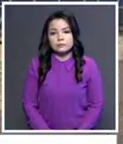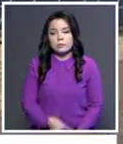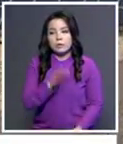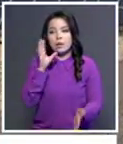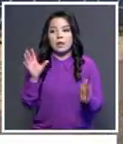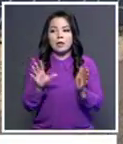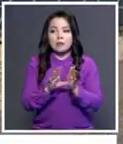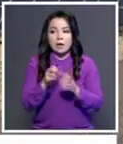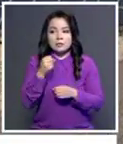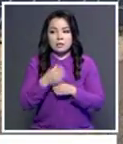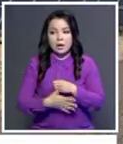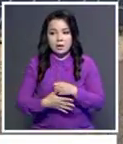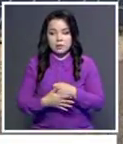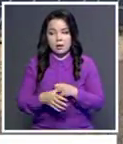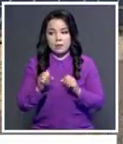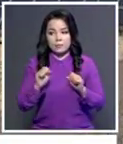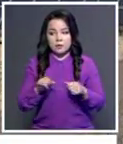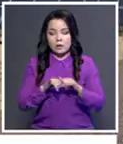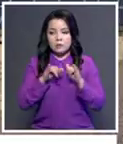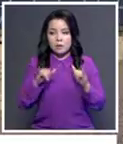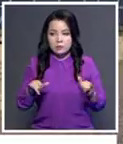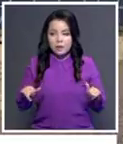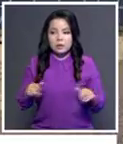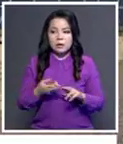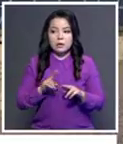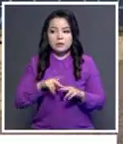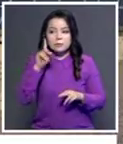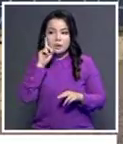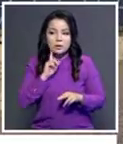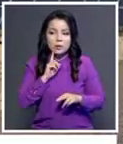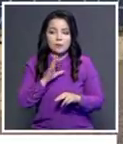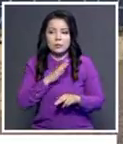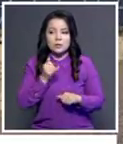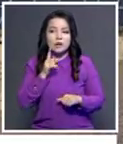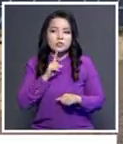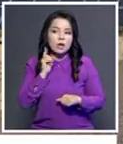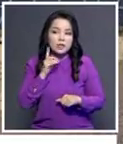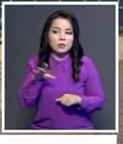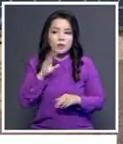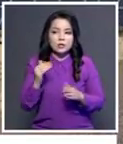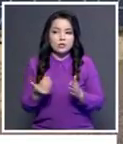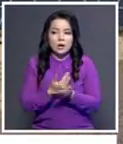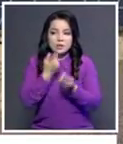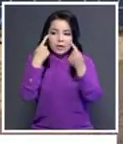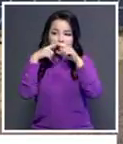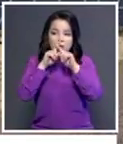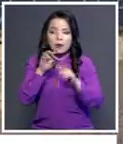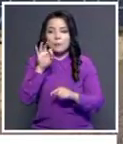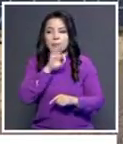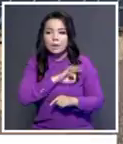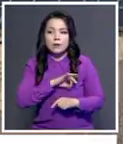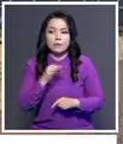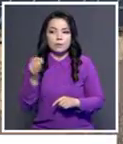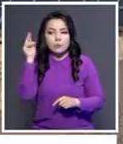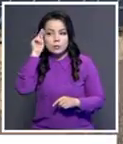Электростанция позволит приобщить нашим молодым. Осындай электростанция жастарды жаңа технологияға баулуға үйретеді. Яғни,